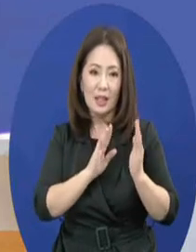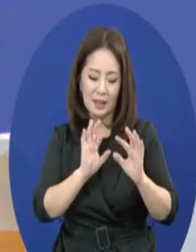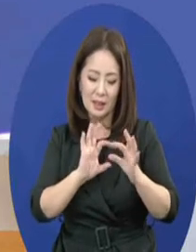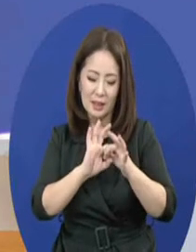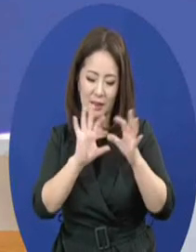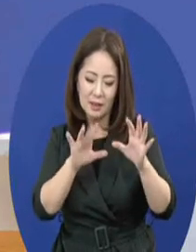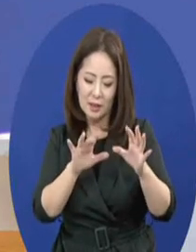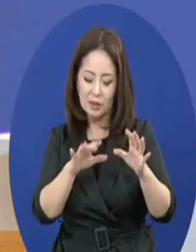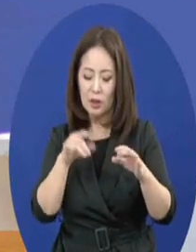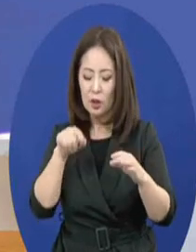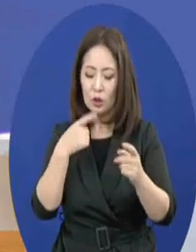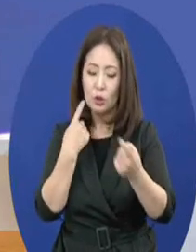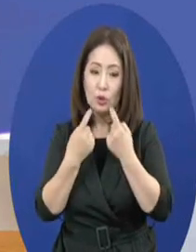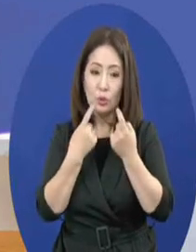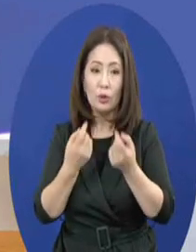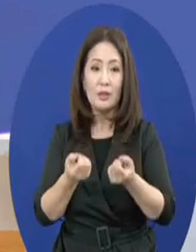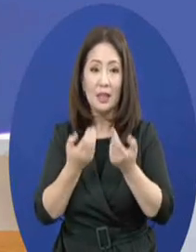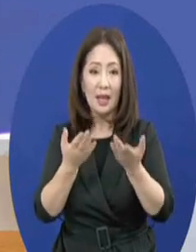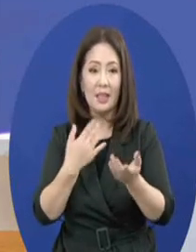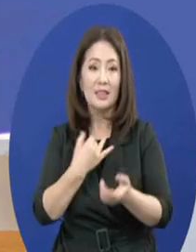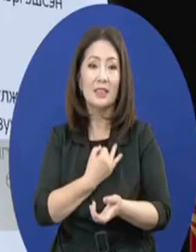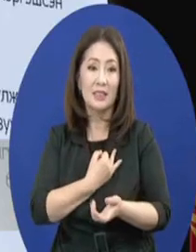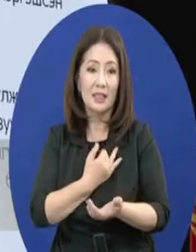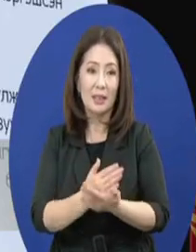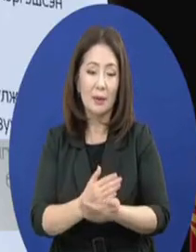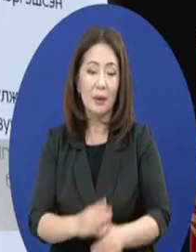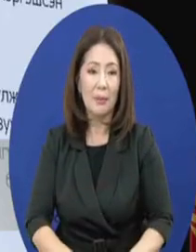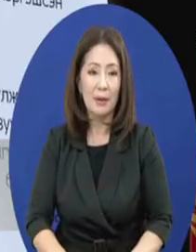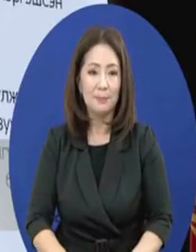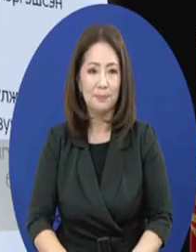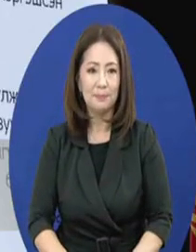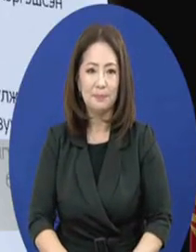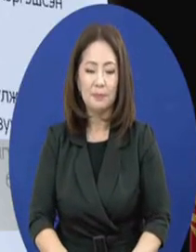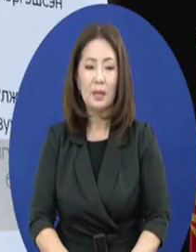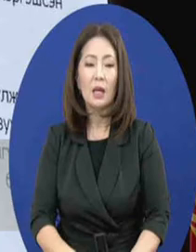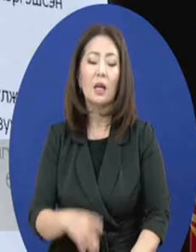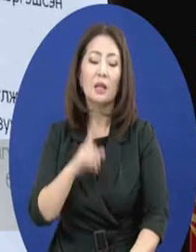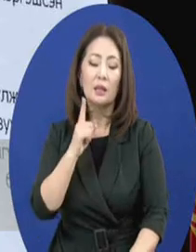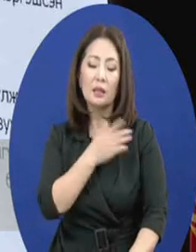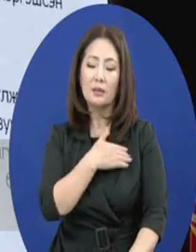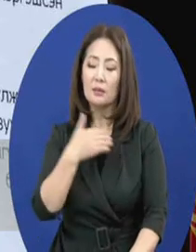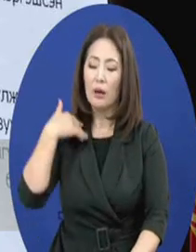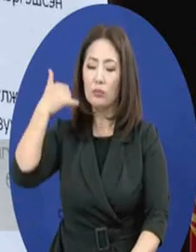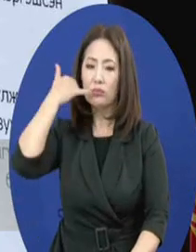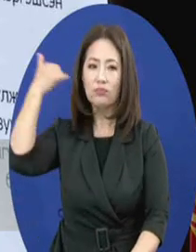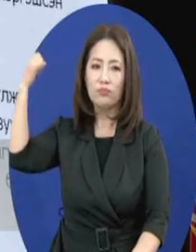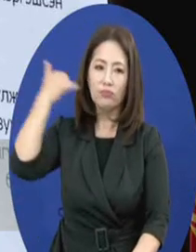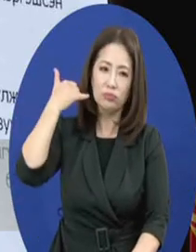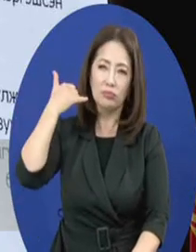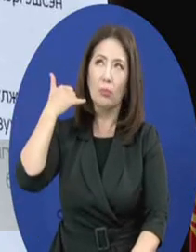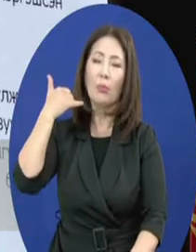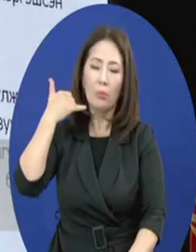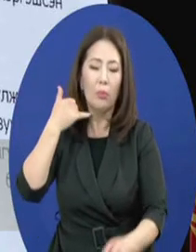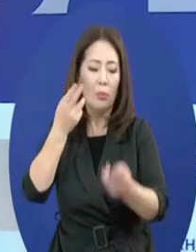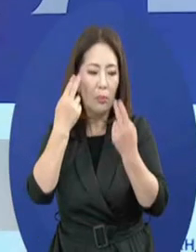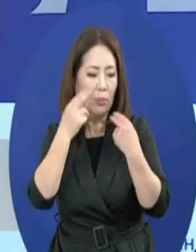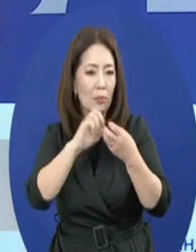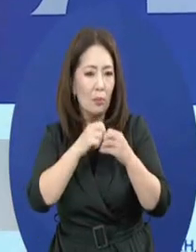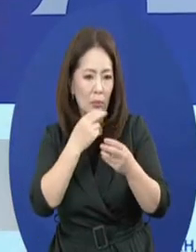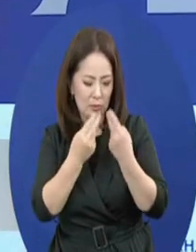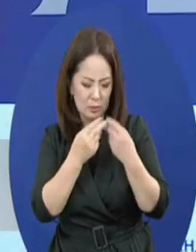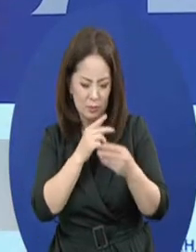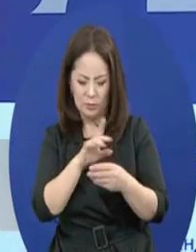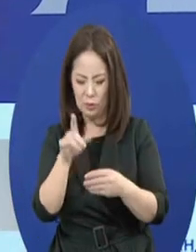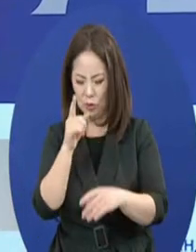шийдрүүд энэхүү үндэсний зөвлөгөөнөөс гарна гэдэгт итгэлтэй байна. За нэг дараг уцтаж хэрэг шийдүүлдэг тогтолцоо нь хуульчилсан